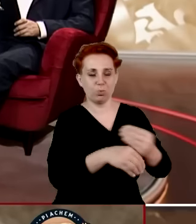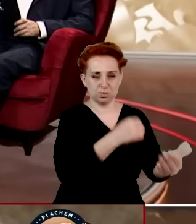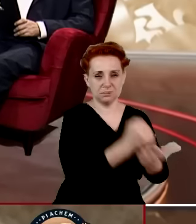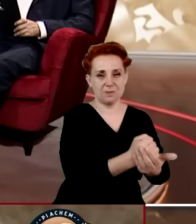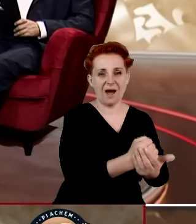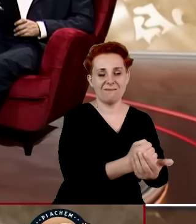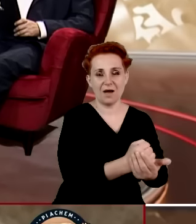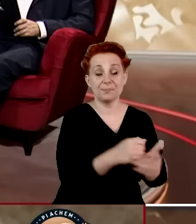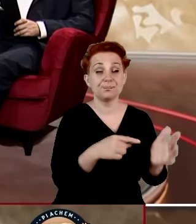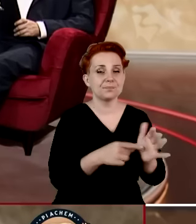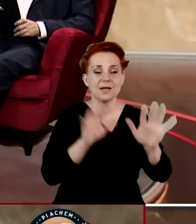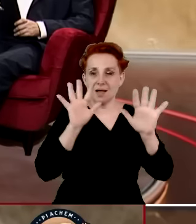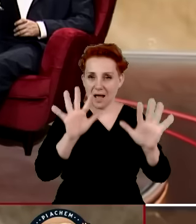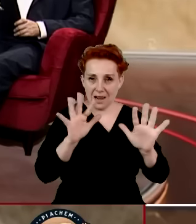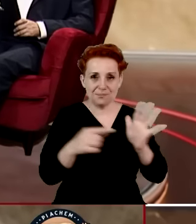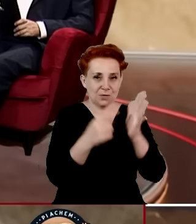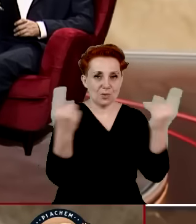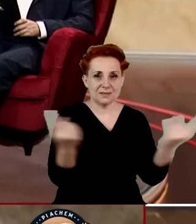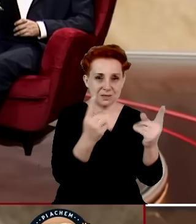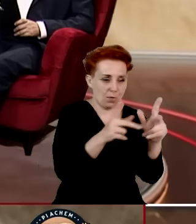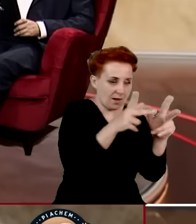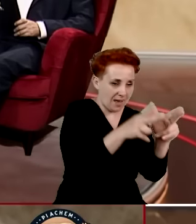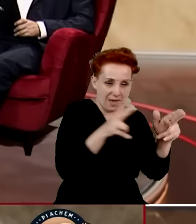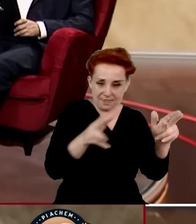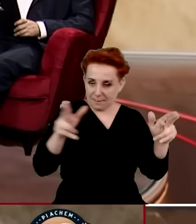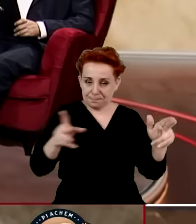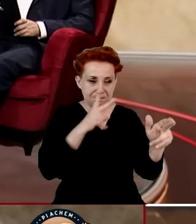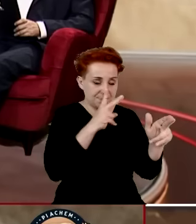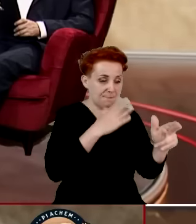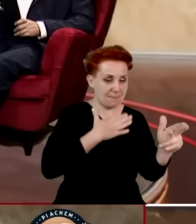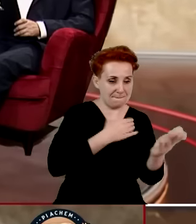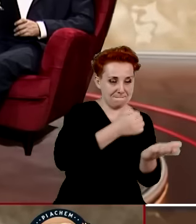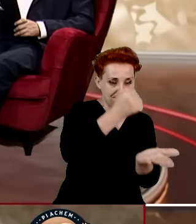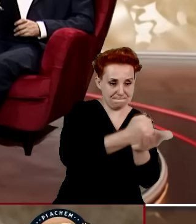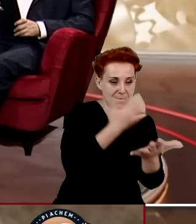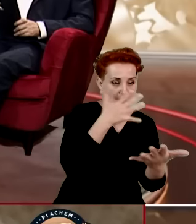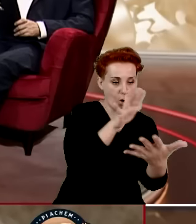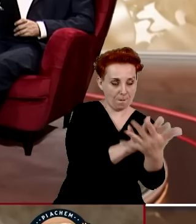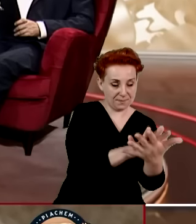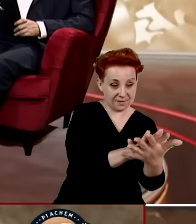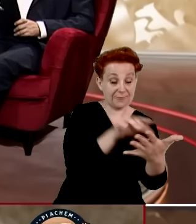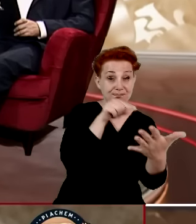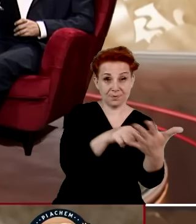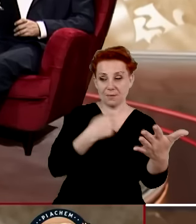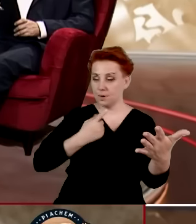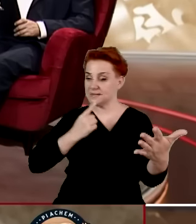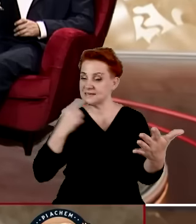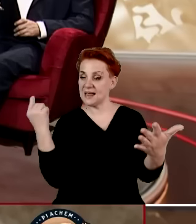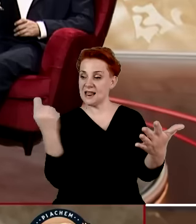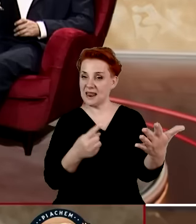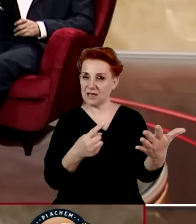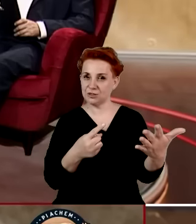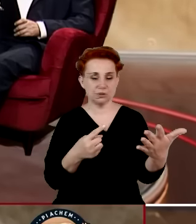Dziś pytam Polaków, jak oceniają działania nielegalnej prokuratury Bodnara wobec posła Romanowskiego. Czy mamy do czynienia z